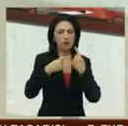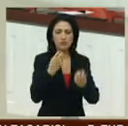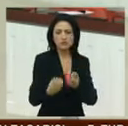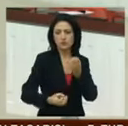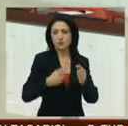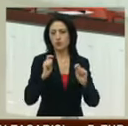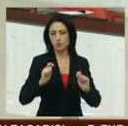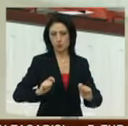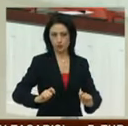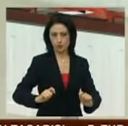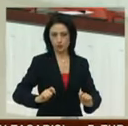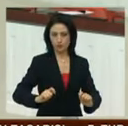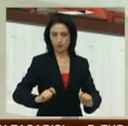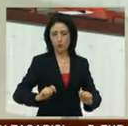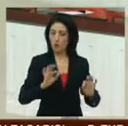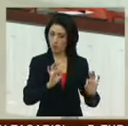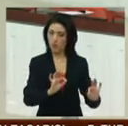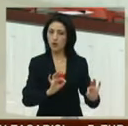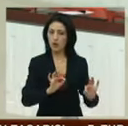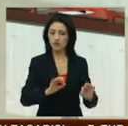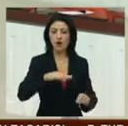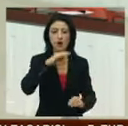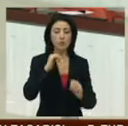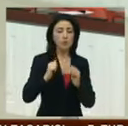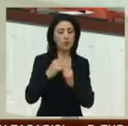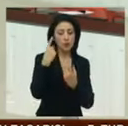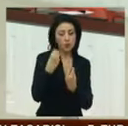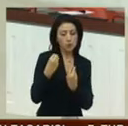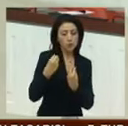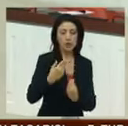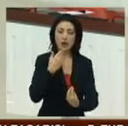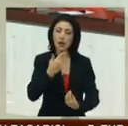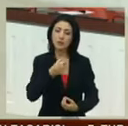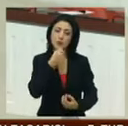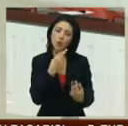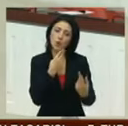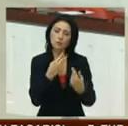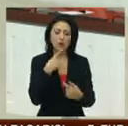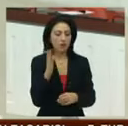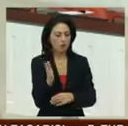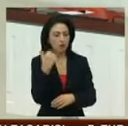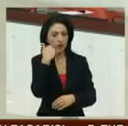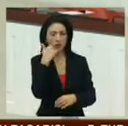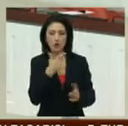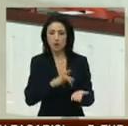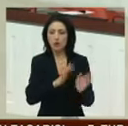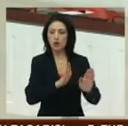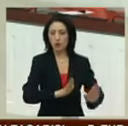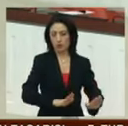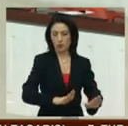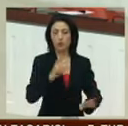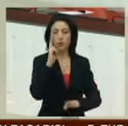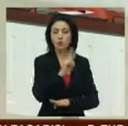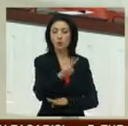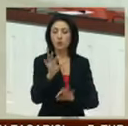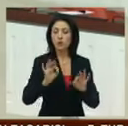takviye ediyorsunuz. Böylece AB'nin güzelliğini anlattığınız sevimli röportajlar sözde kalıyor. Görüldüğü